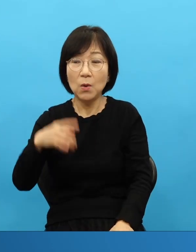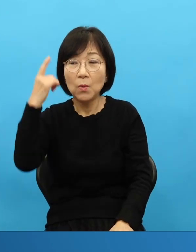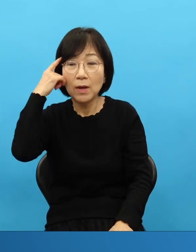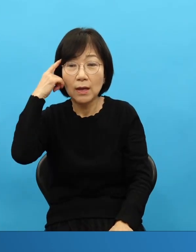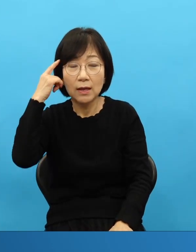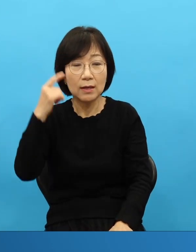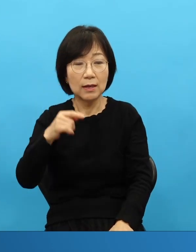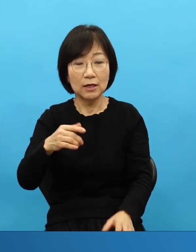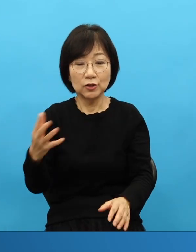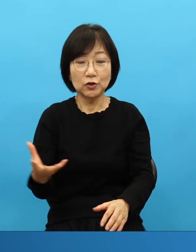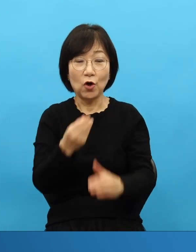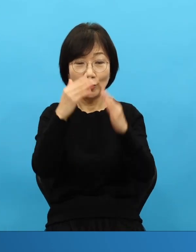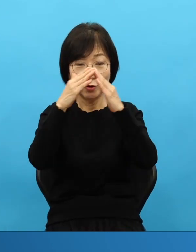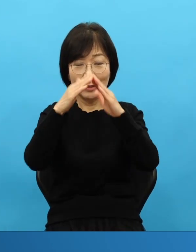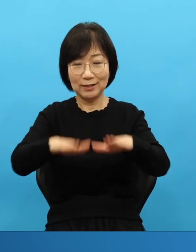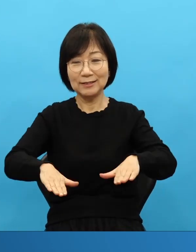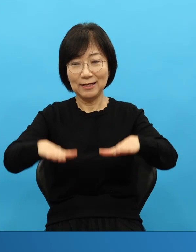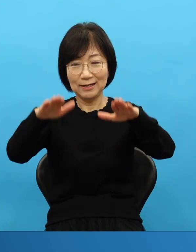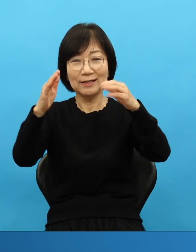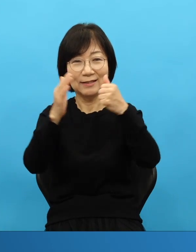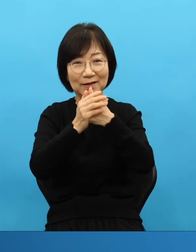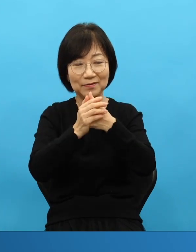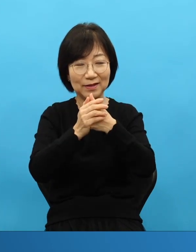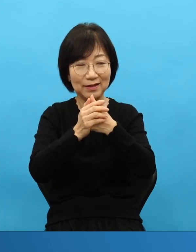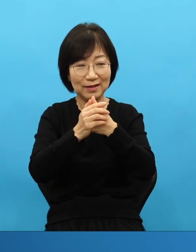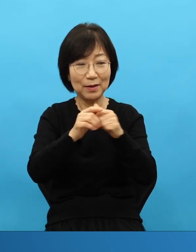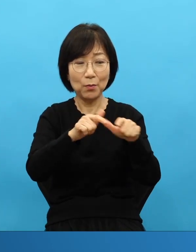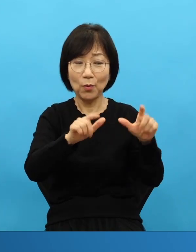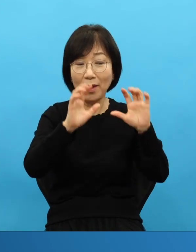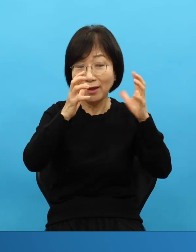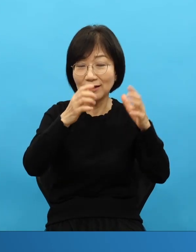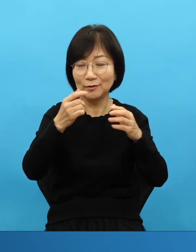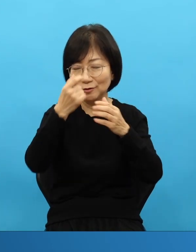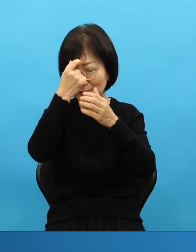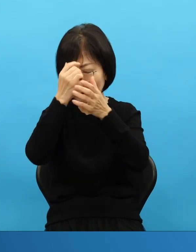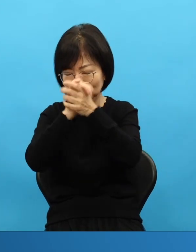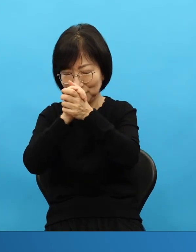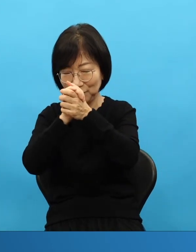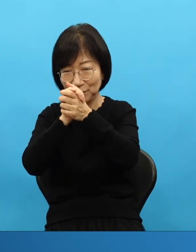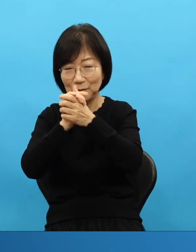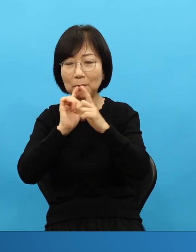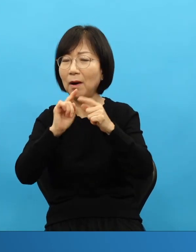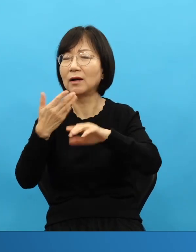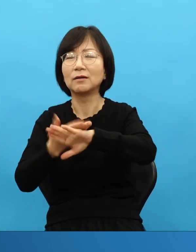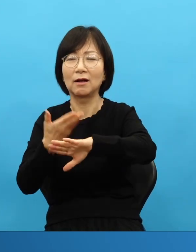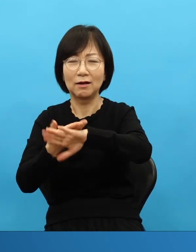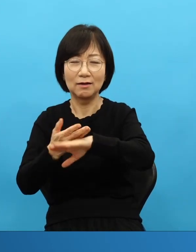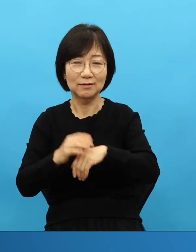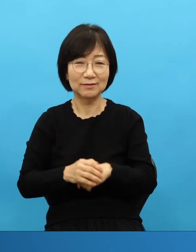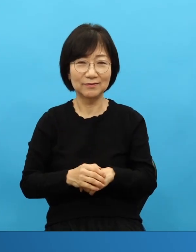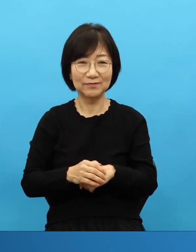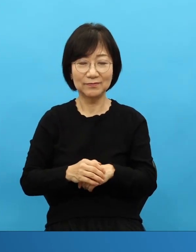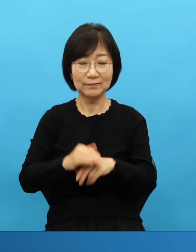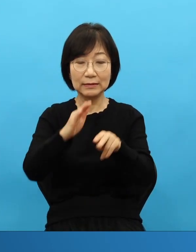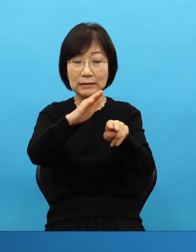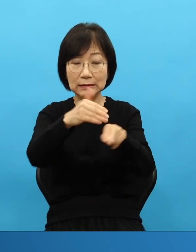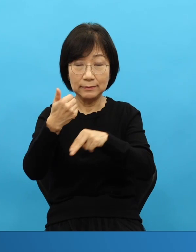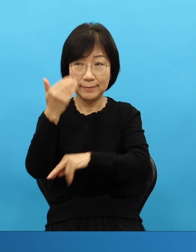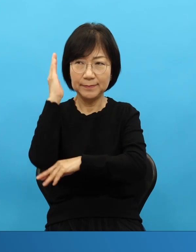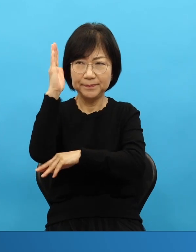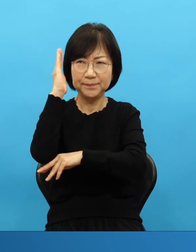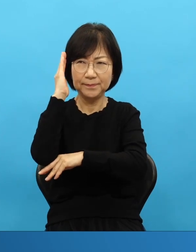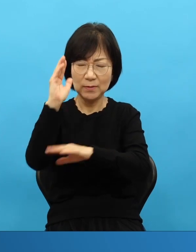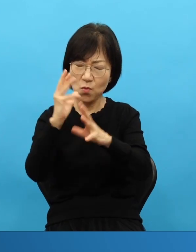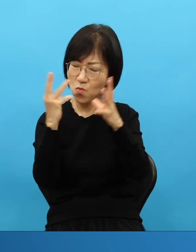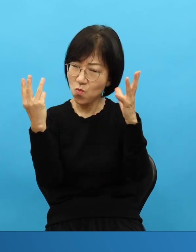was Samuel's prayer. 그래서 사무엘의 말이 한마디도 땅에 떨어지지 않았다. And so not one word Samuel said fell to